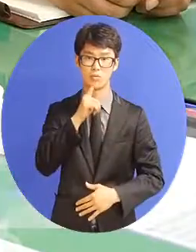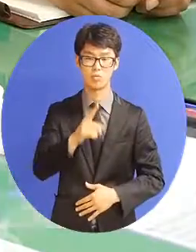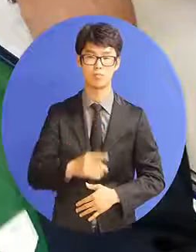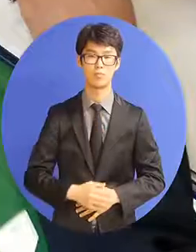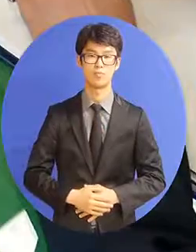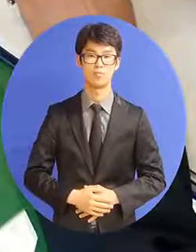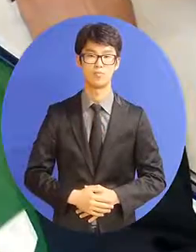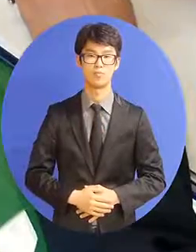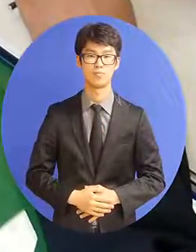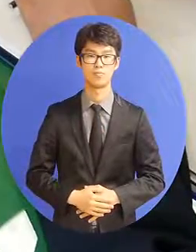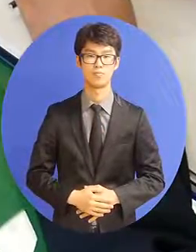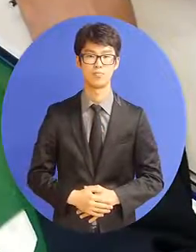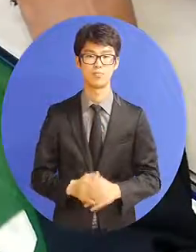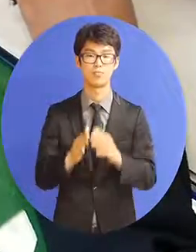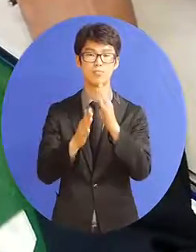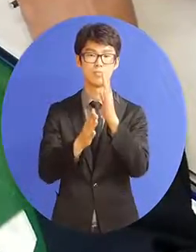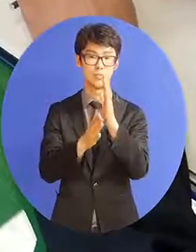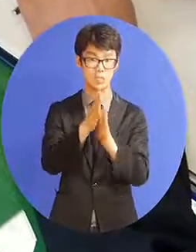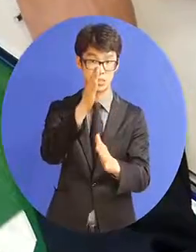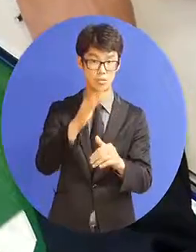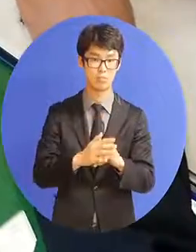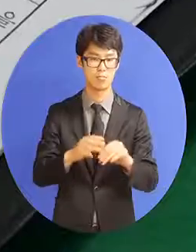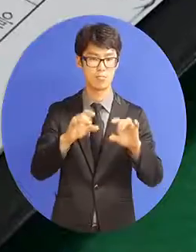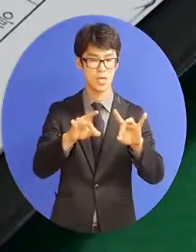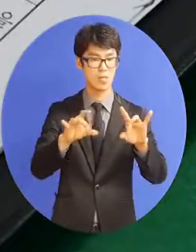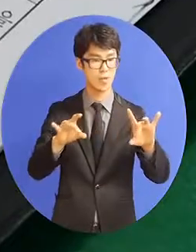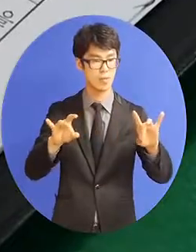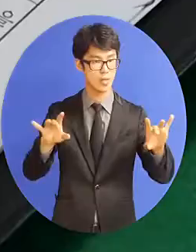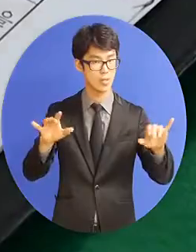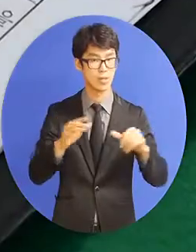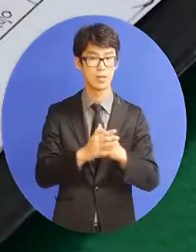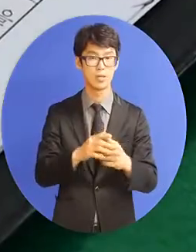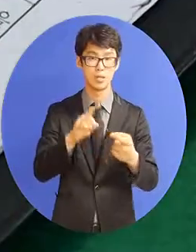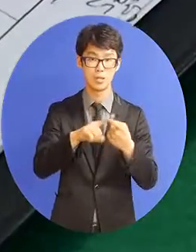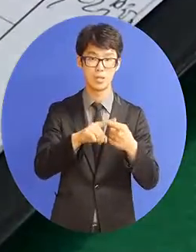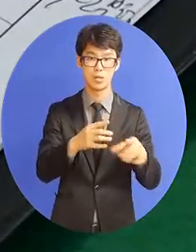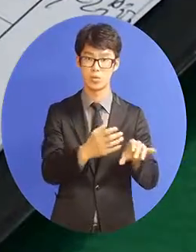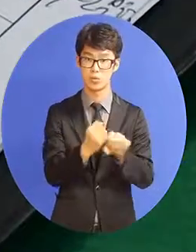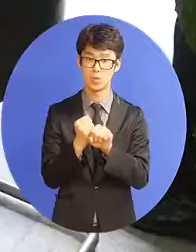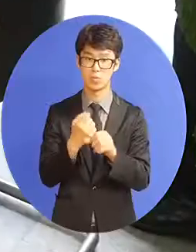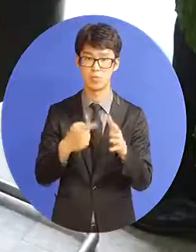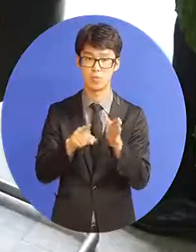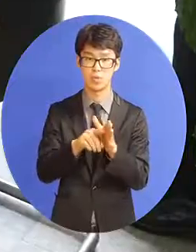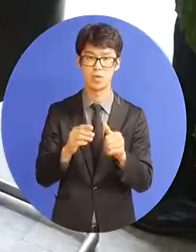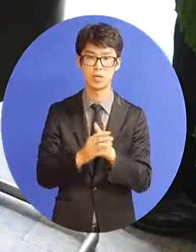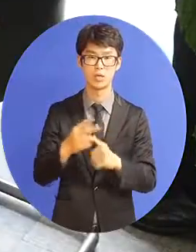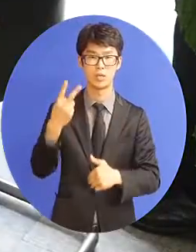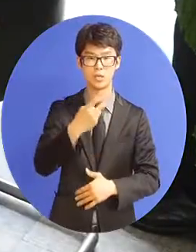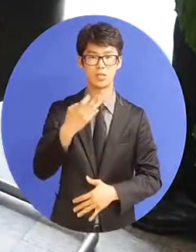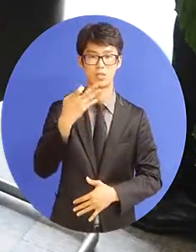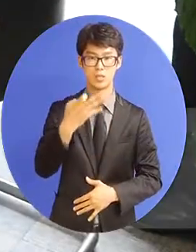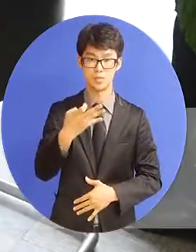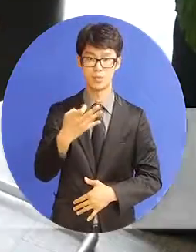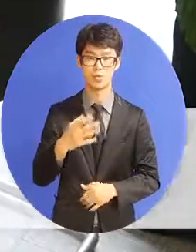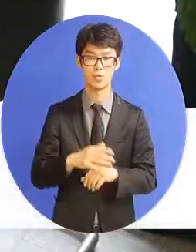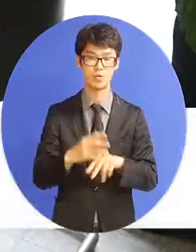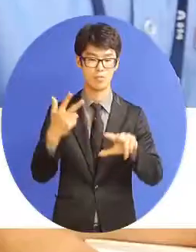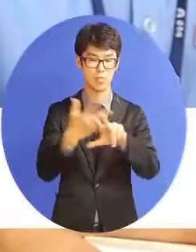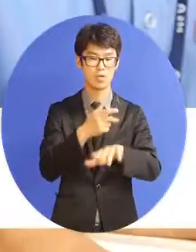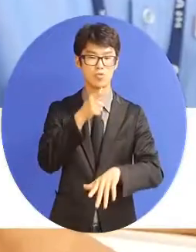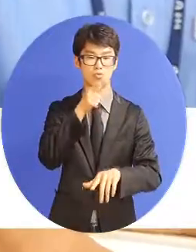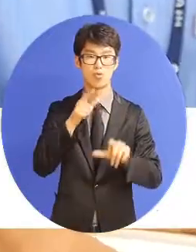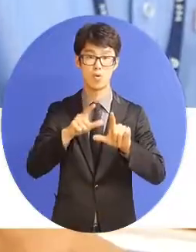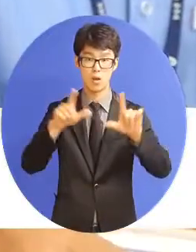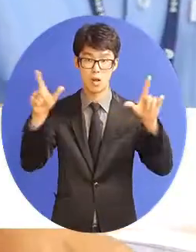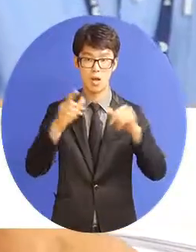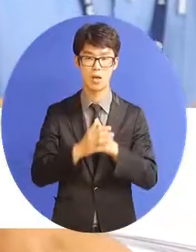있습니다. 한편 공주시는 각계 의견을 시정에 적극 반영하기 위해 2014년부터 매주